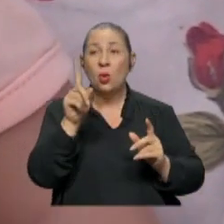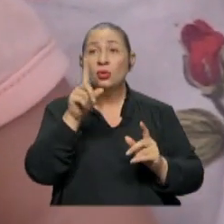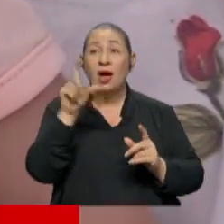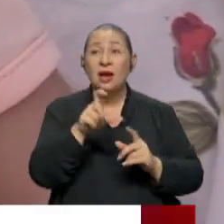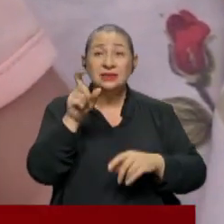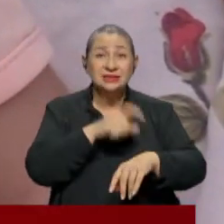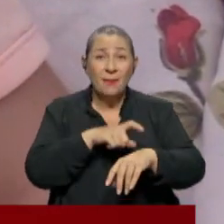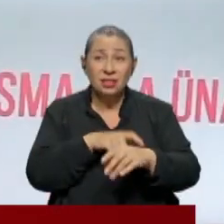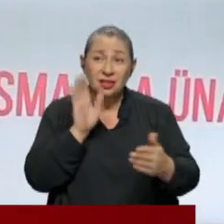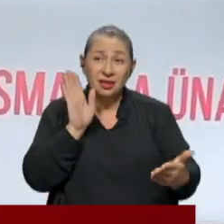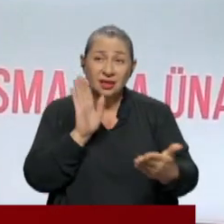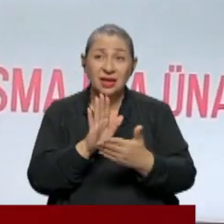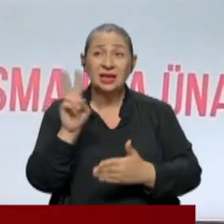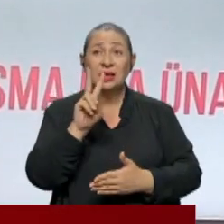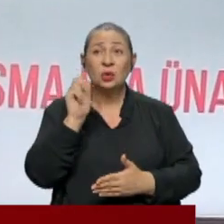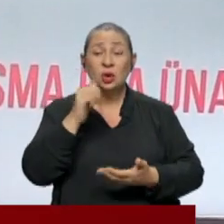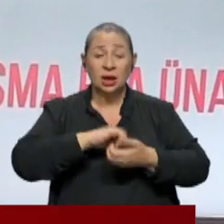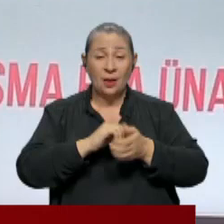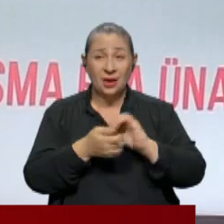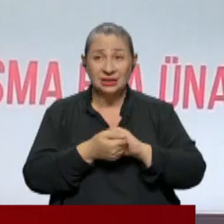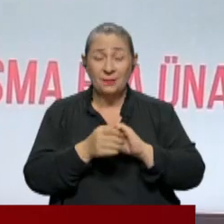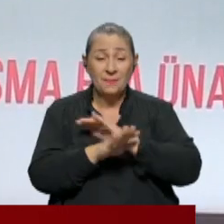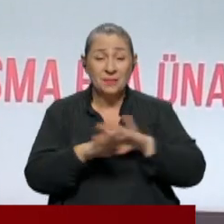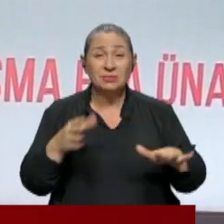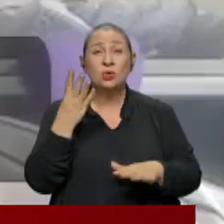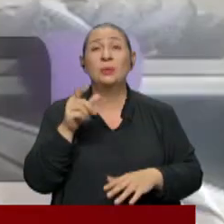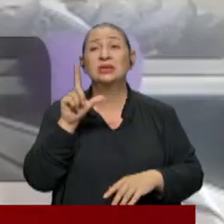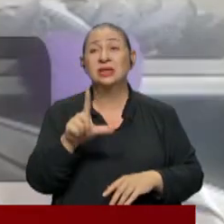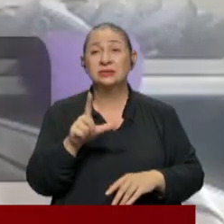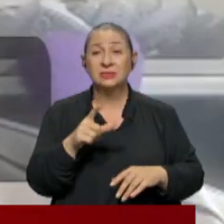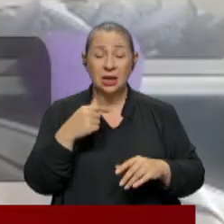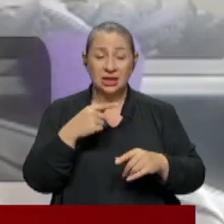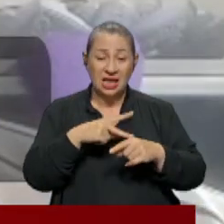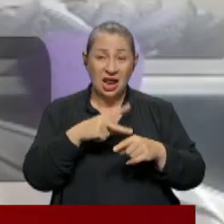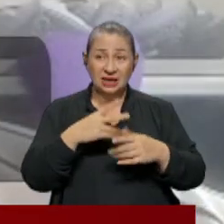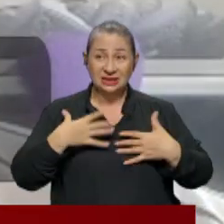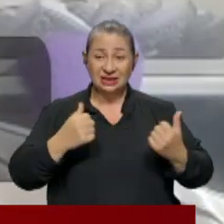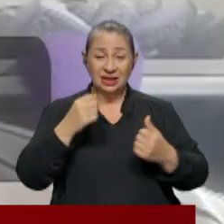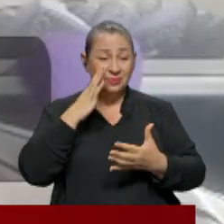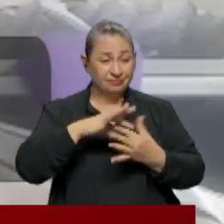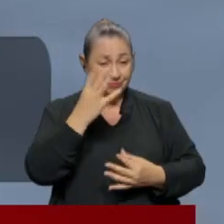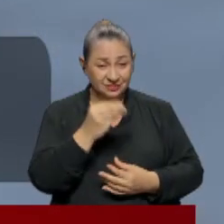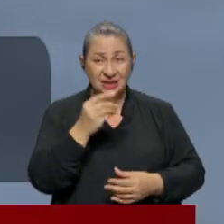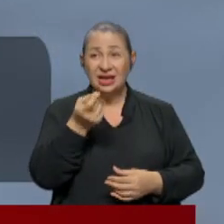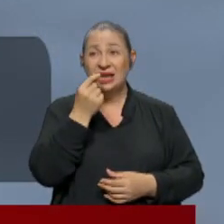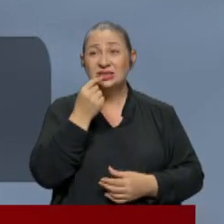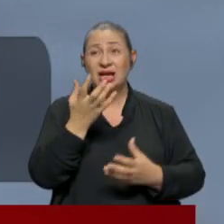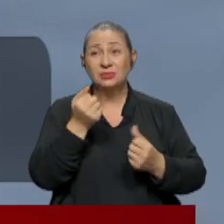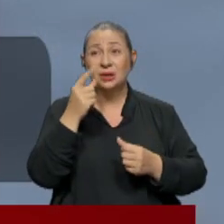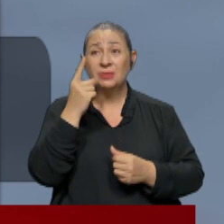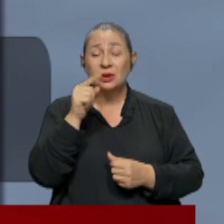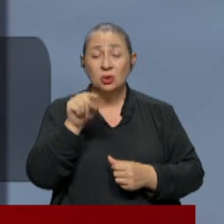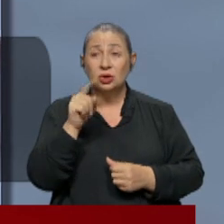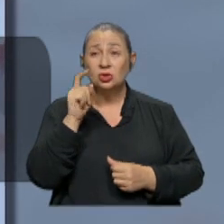Ela'nın zamanı daralıyor. 20 günde kampanyasının tamamlanması gerekiyor. Zehra'nın da sağlıklı bir birey olması için, ilacına kavuşması için